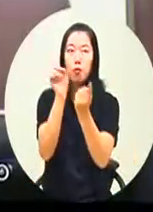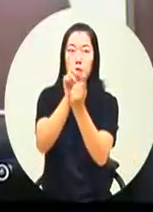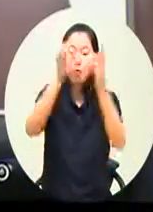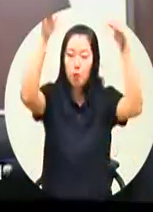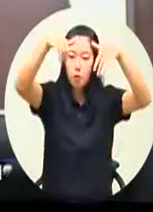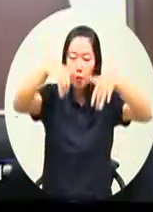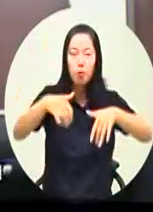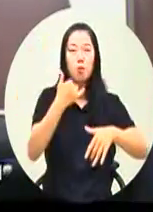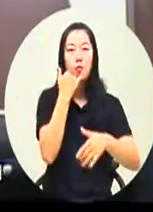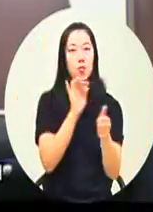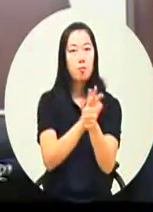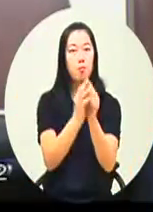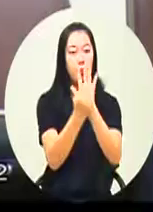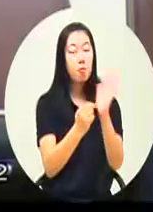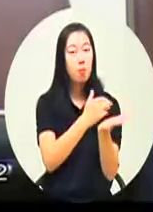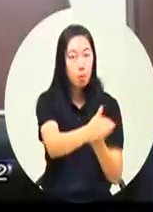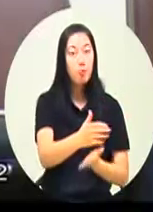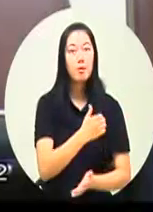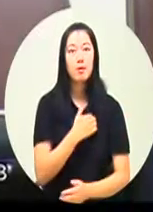解决